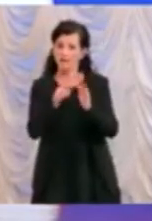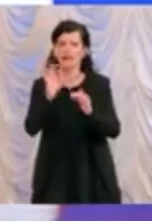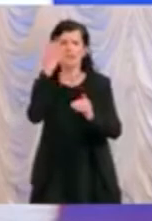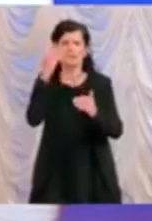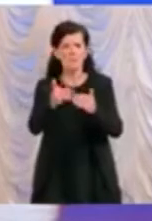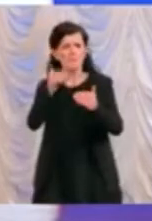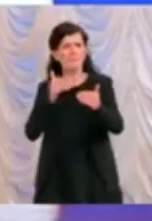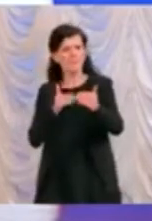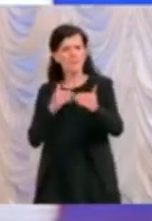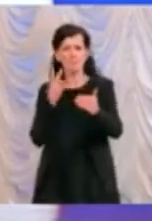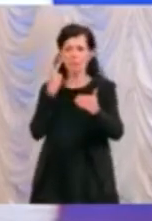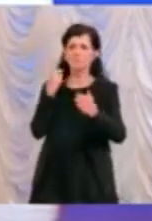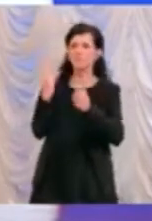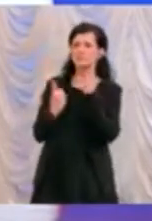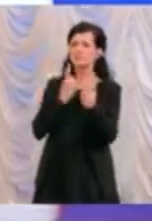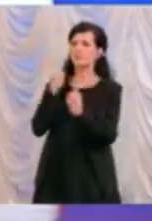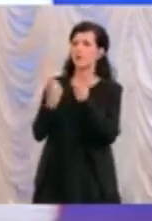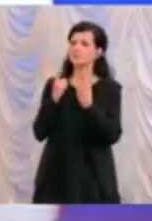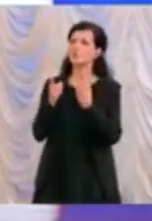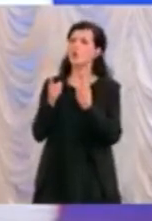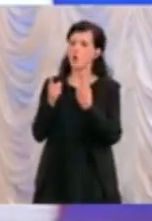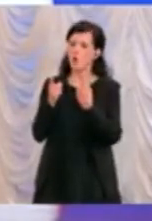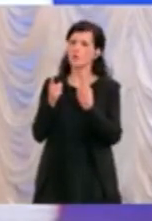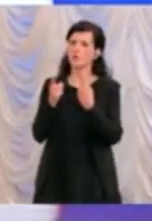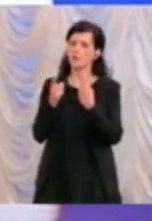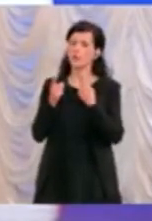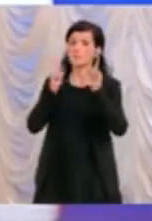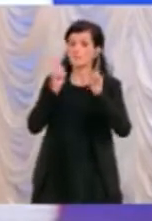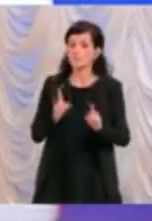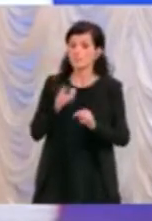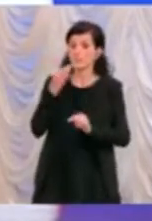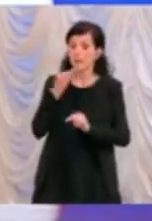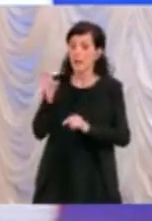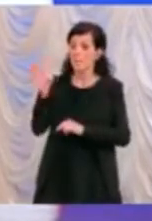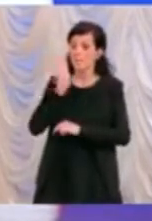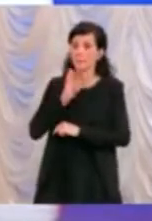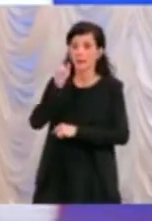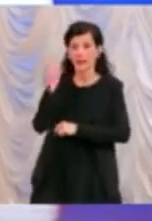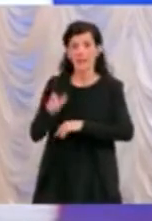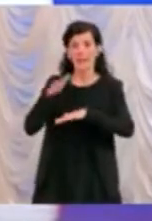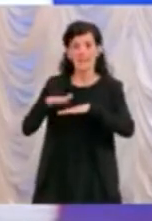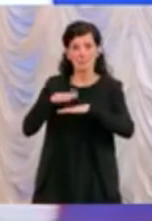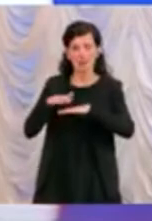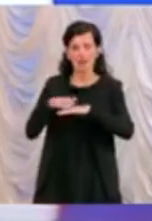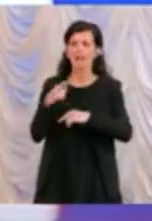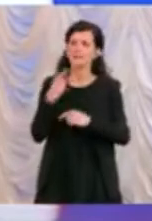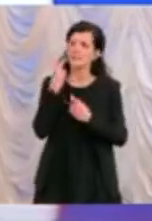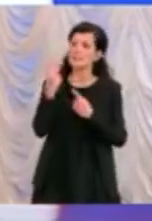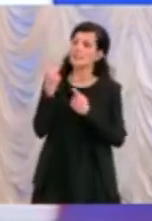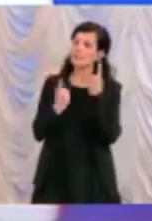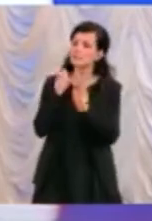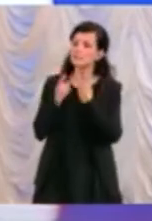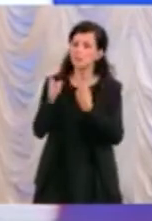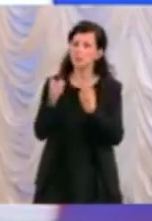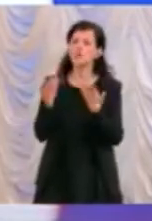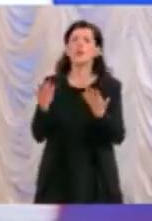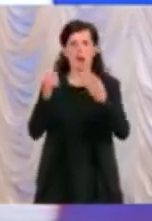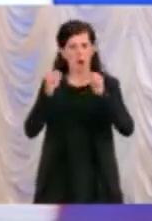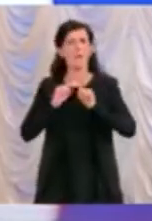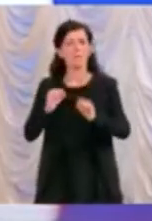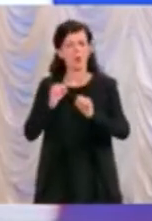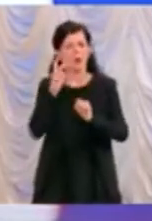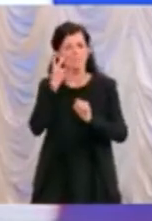alla luce ovviamente delle raccomandazioni dei nostri esperti dei nostri scienziati cercheremo ovviamente di provvedere di